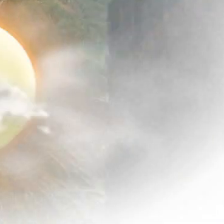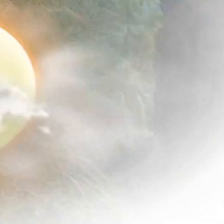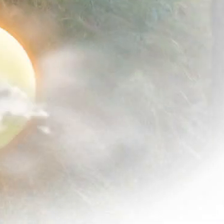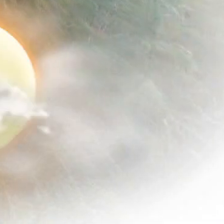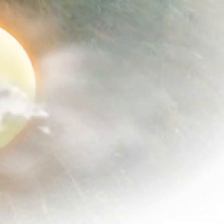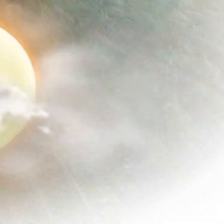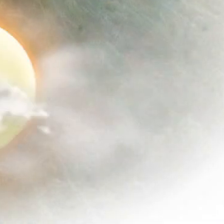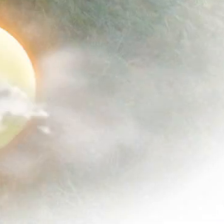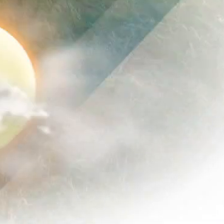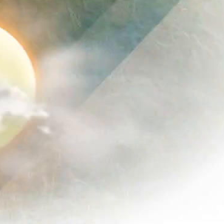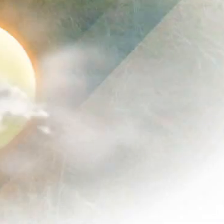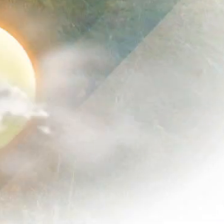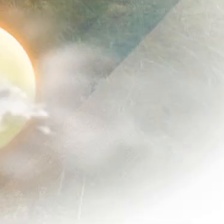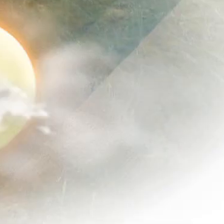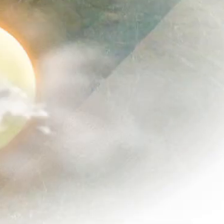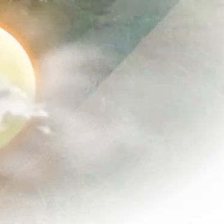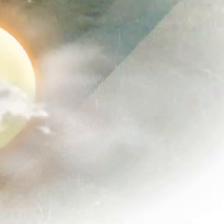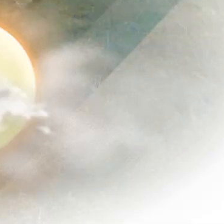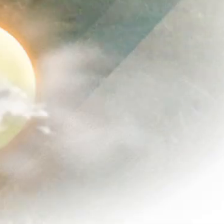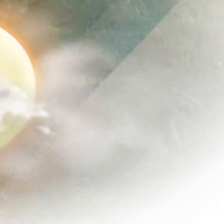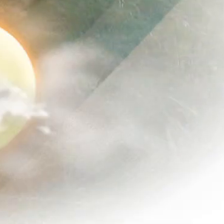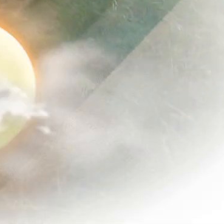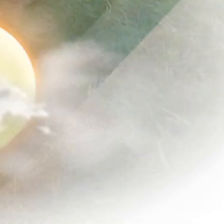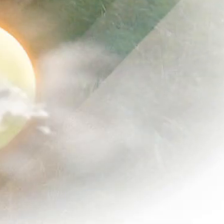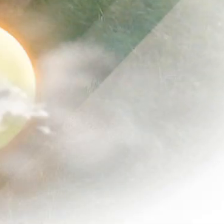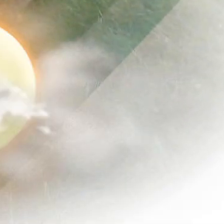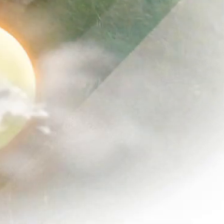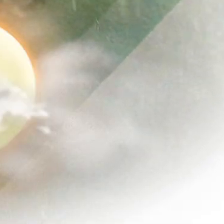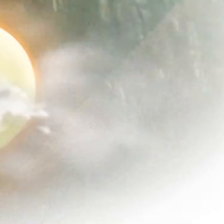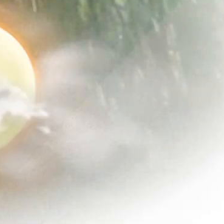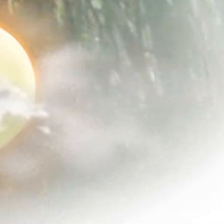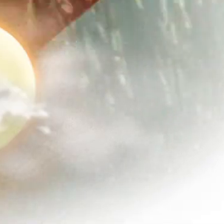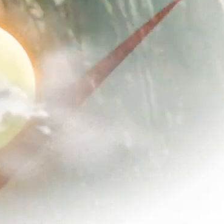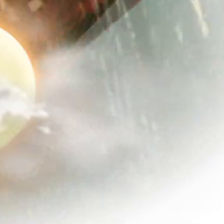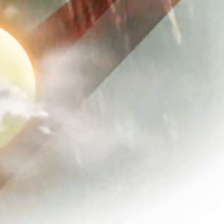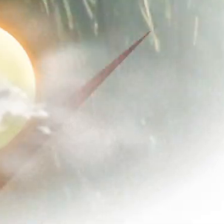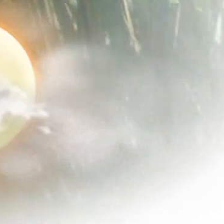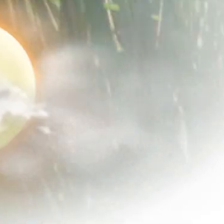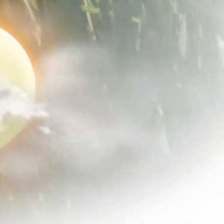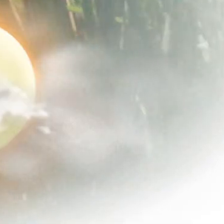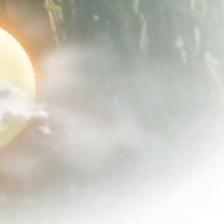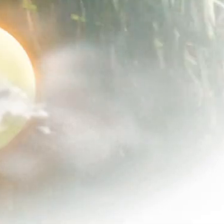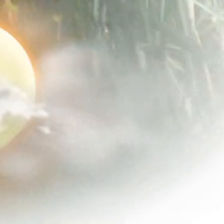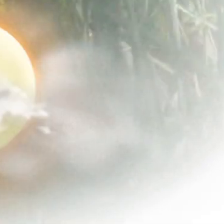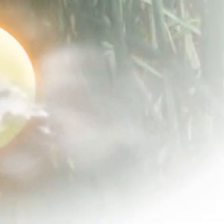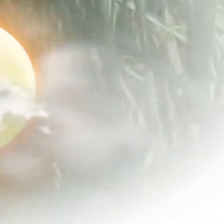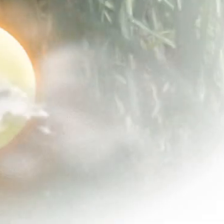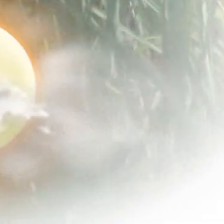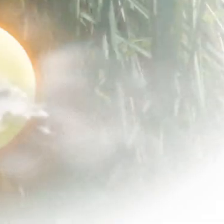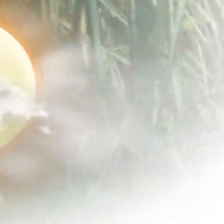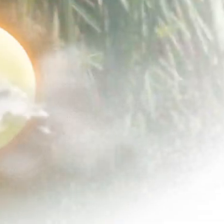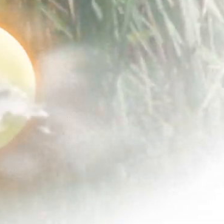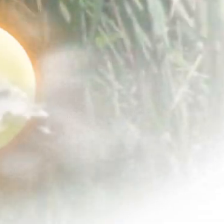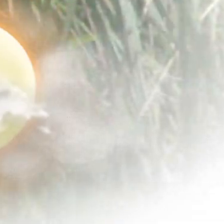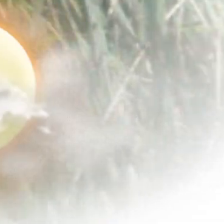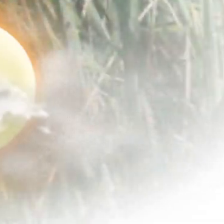У Слоніме будзе каля 12 градусаў цяпла раніцай, да плюс 17 днём і да 11 вышэй за нуль